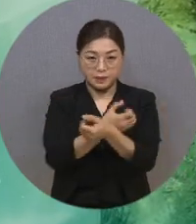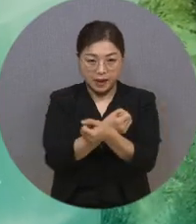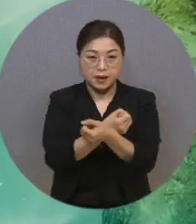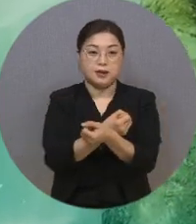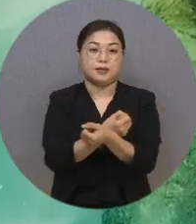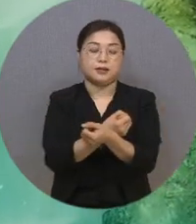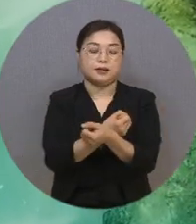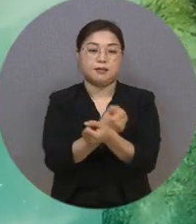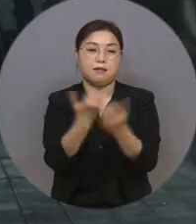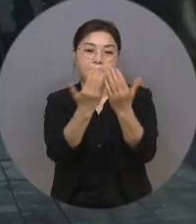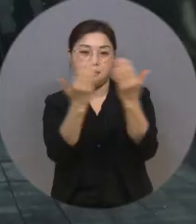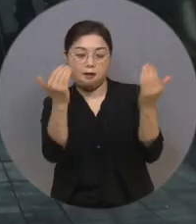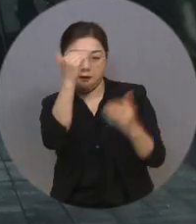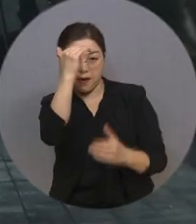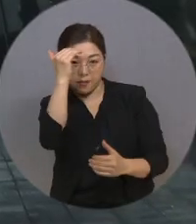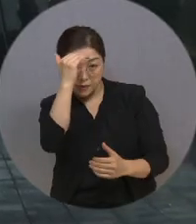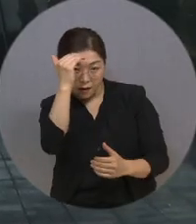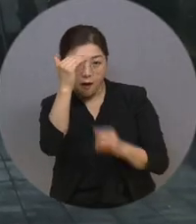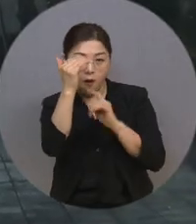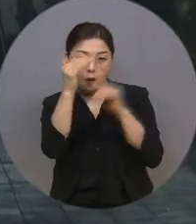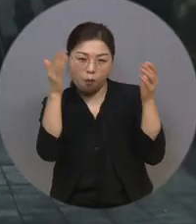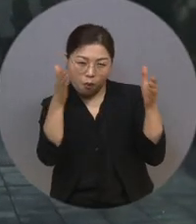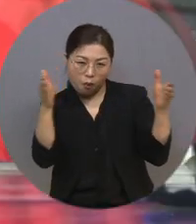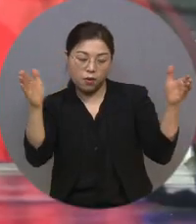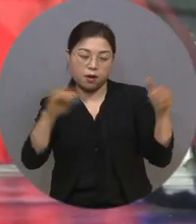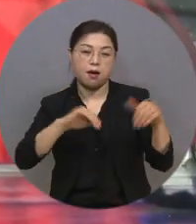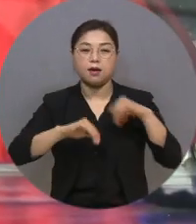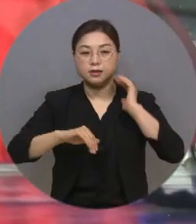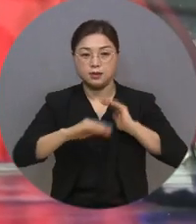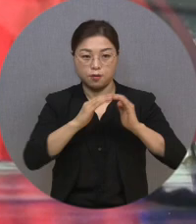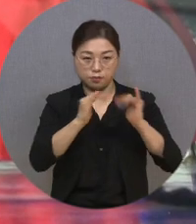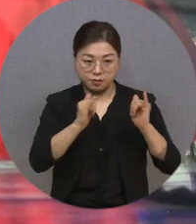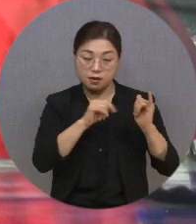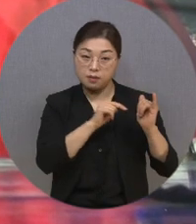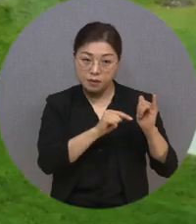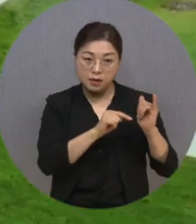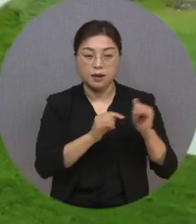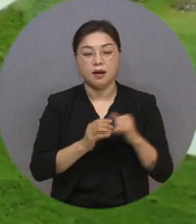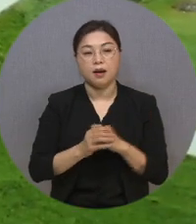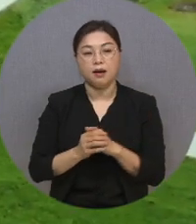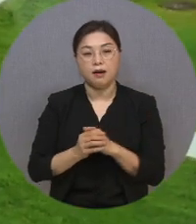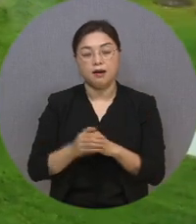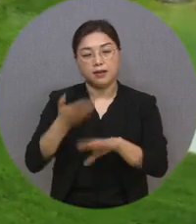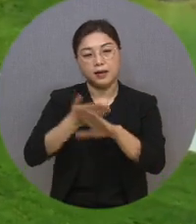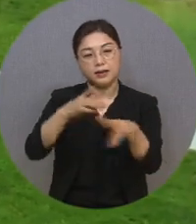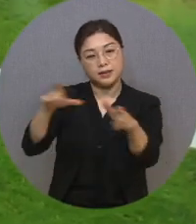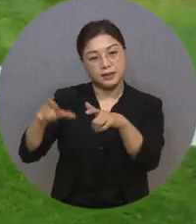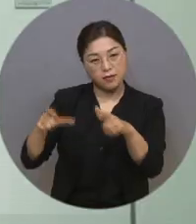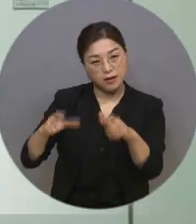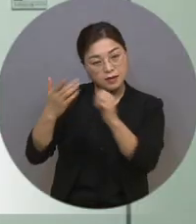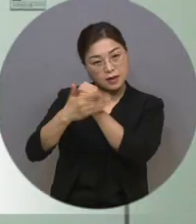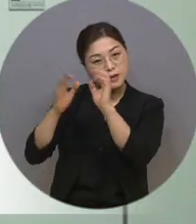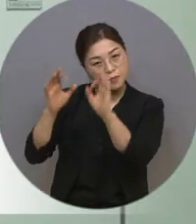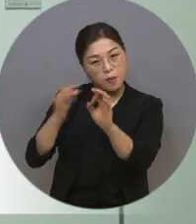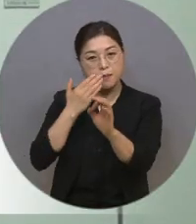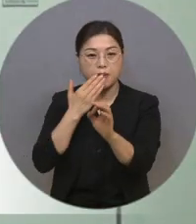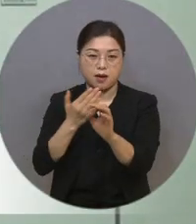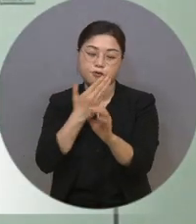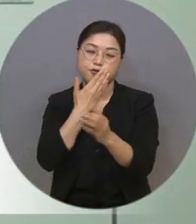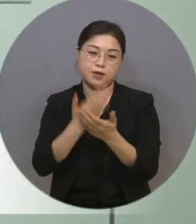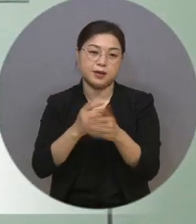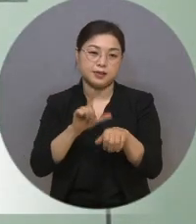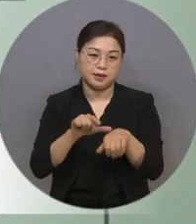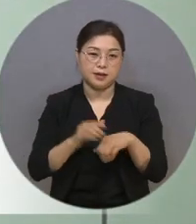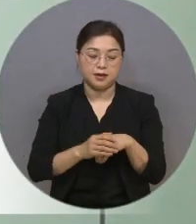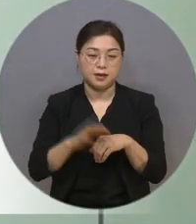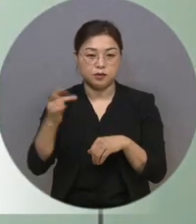작품 감상의 폭을 넓혀 의정부 시민이 타 지역의 문화를 접할 수 있는 귀한 시간이기도 했습니다. 통영과 의정부 지부